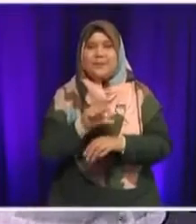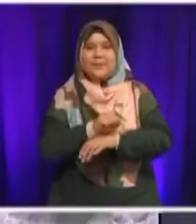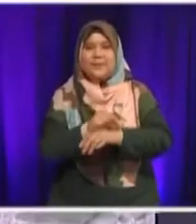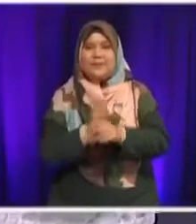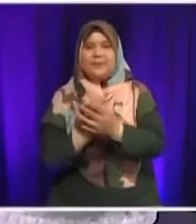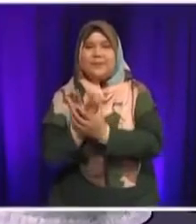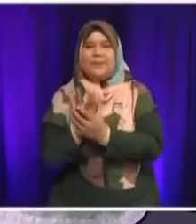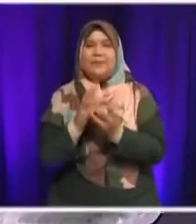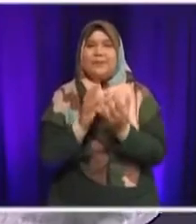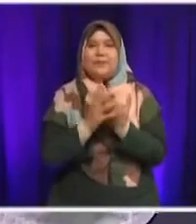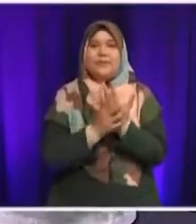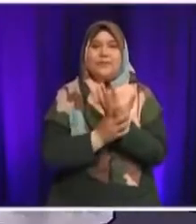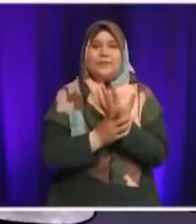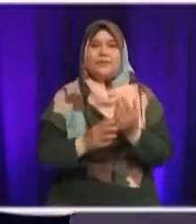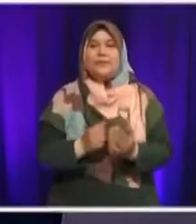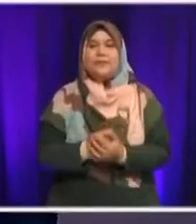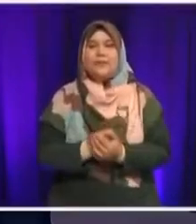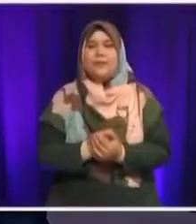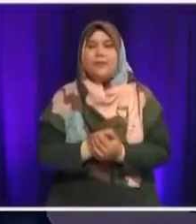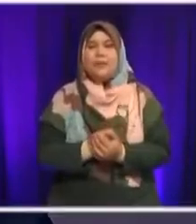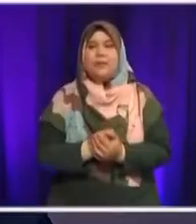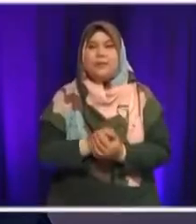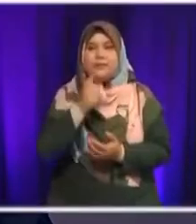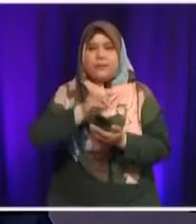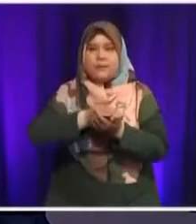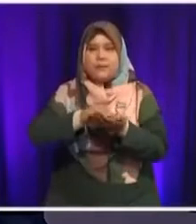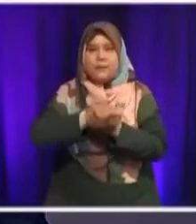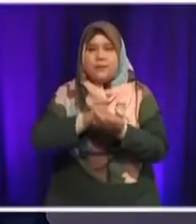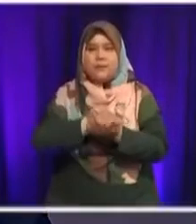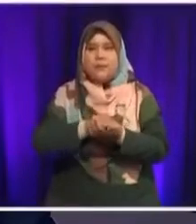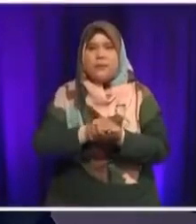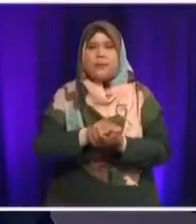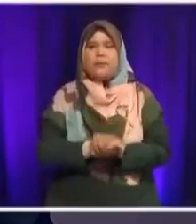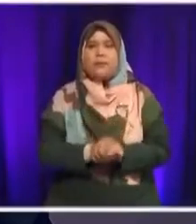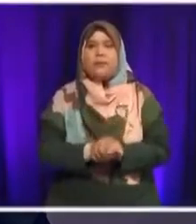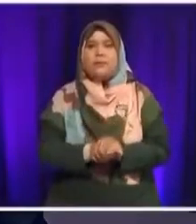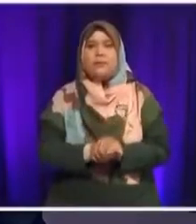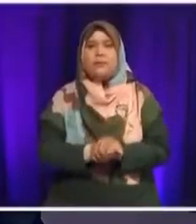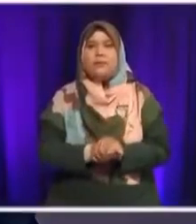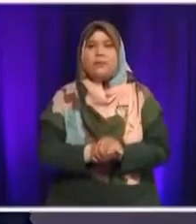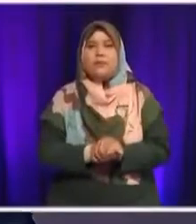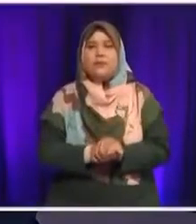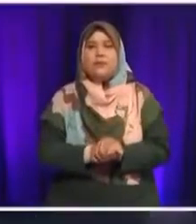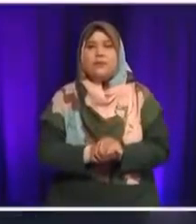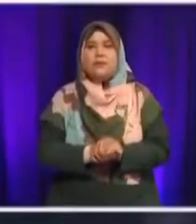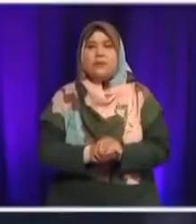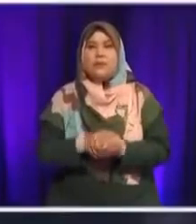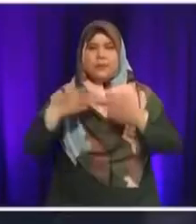ada pembersihan nih Ivan ilah sabun sabun TV ini